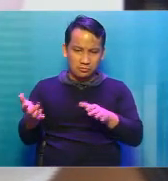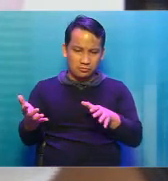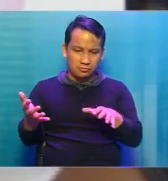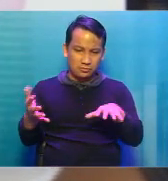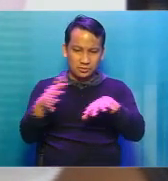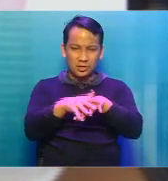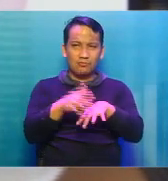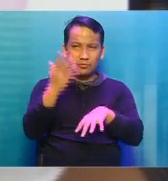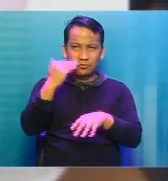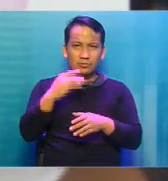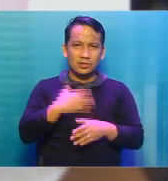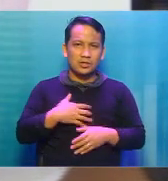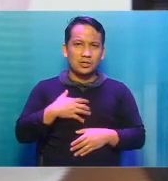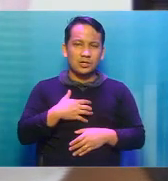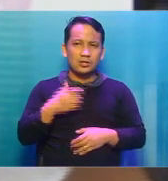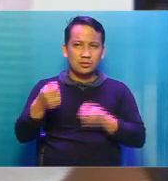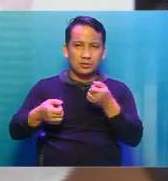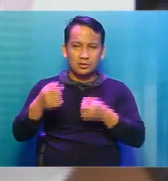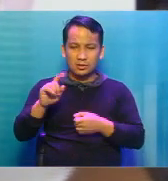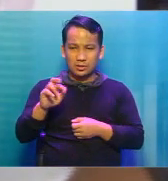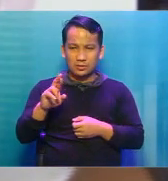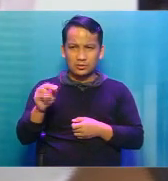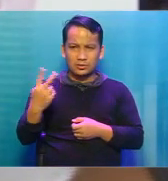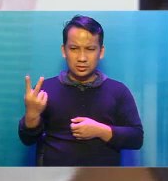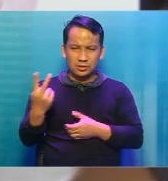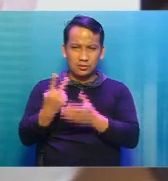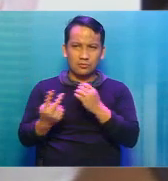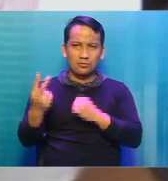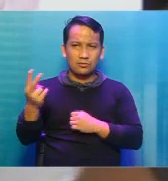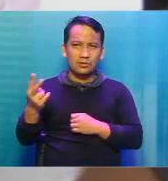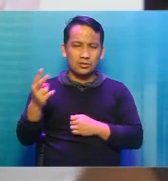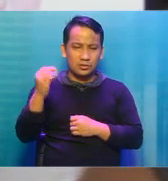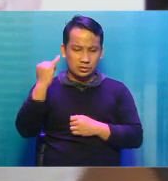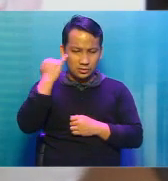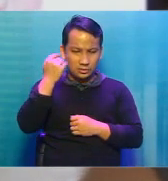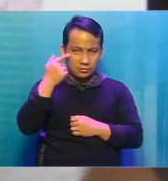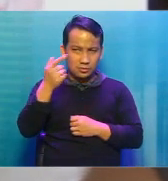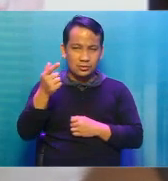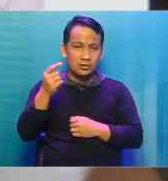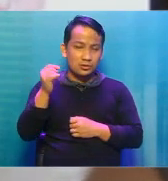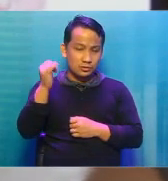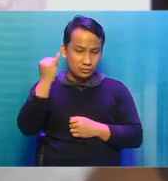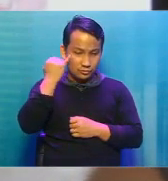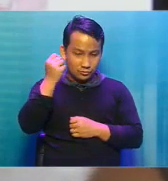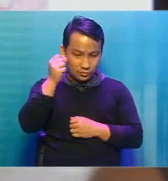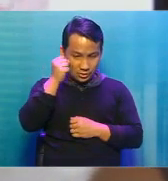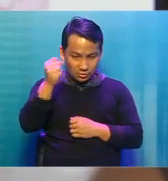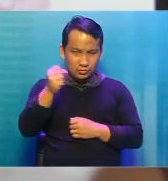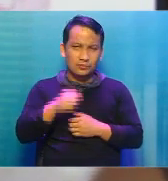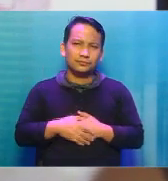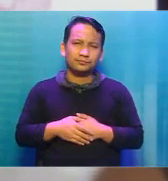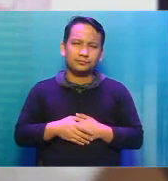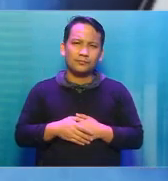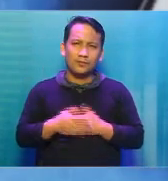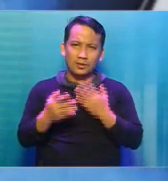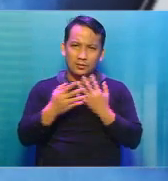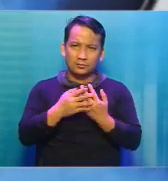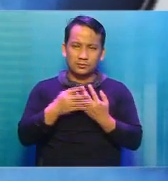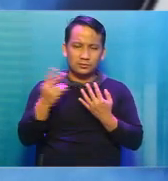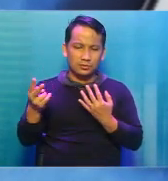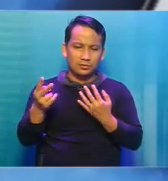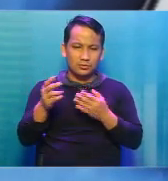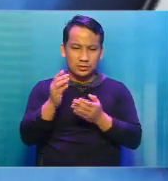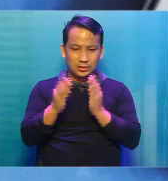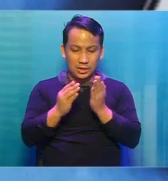may mga kaso nang hinaharap sa trial court ang dalawang AITA na sina Japper Gurong at Junior Santos. Nakakulong ngayon ang dalawa